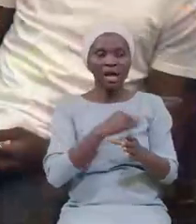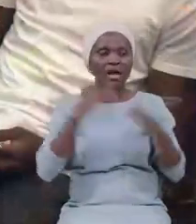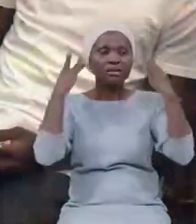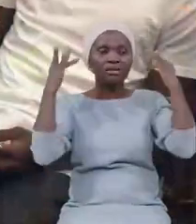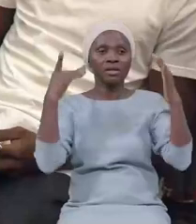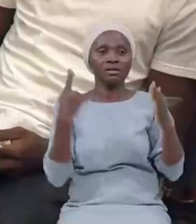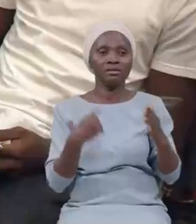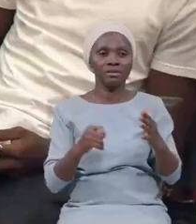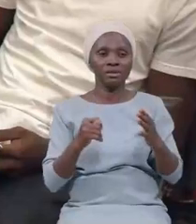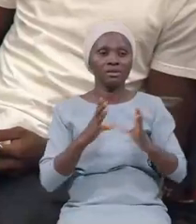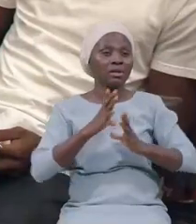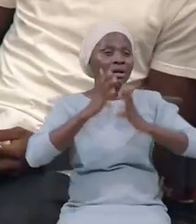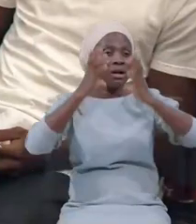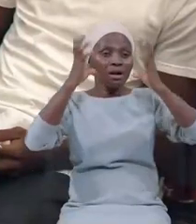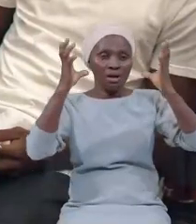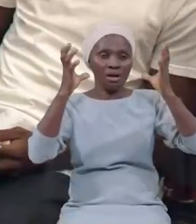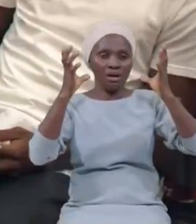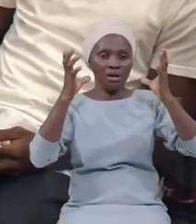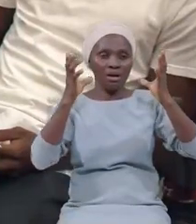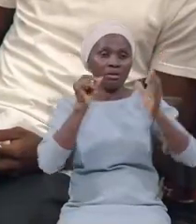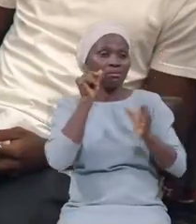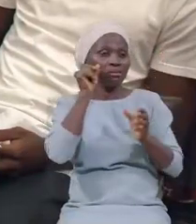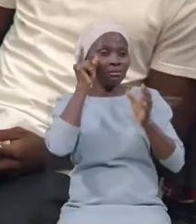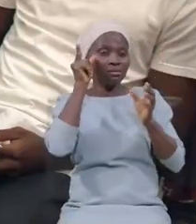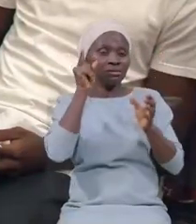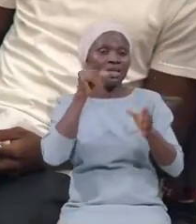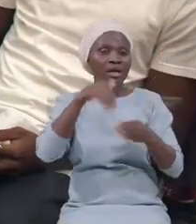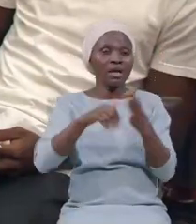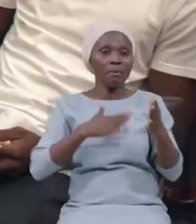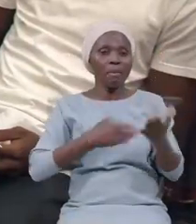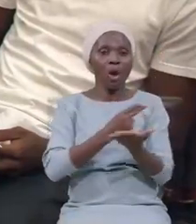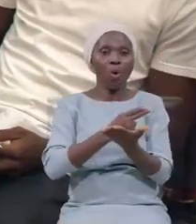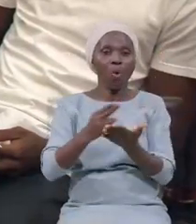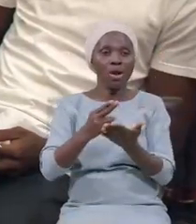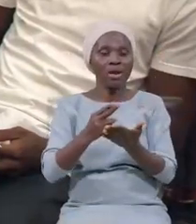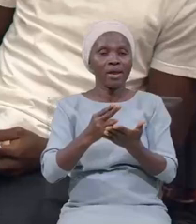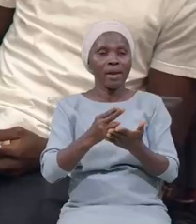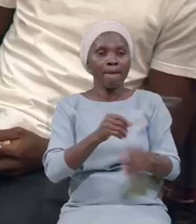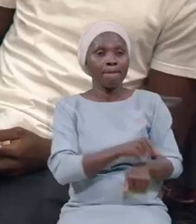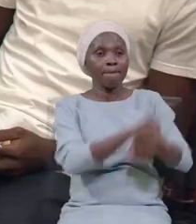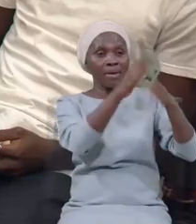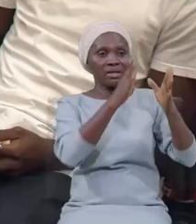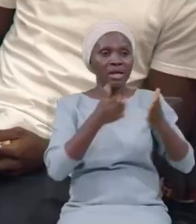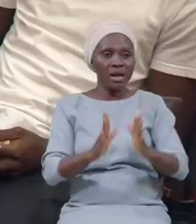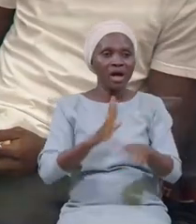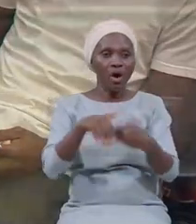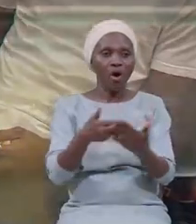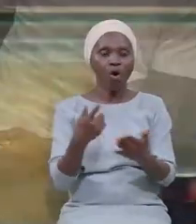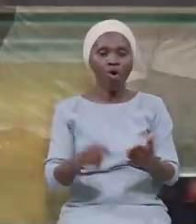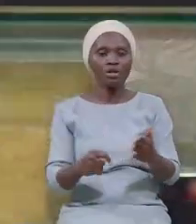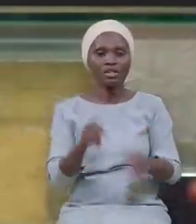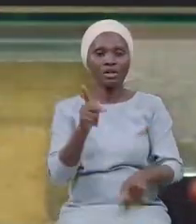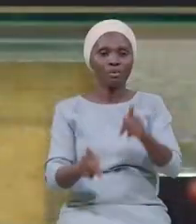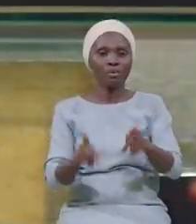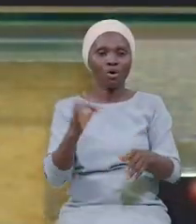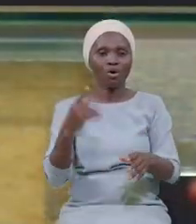Faites-la retentir sur ma montagne sainte. Que tous les habitants du pays tremblent, car le jour de l'Éternel vient,